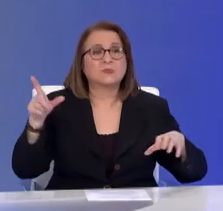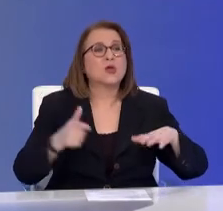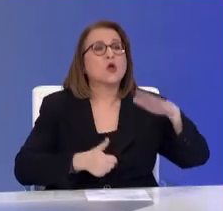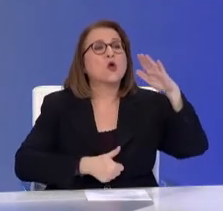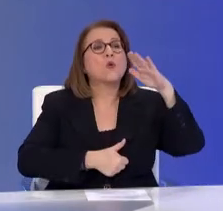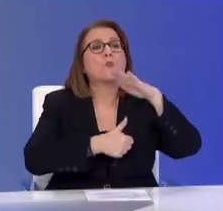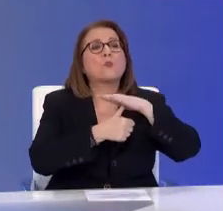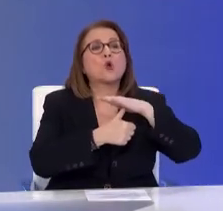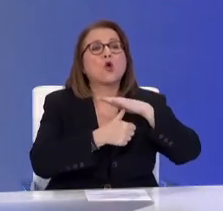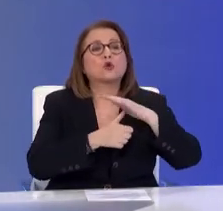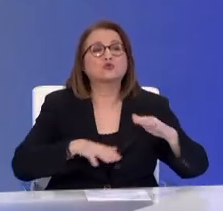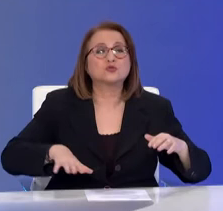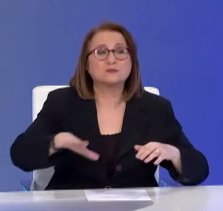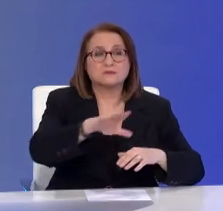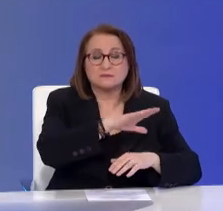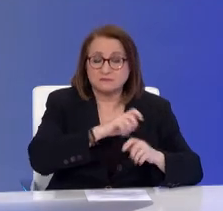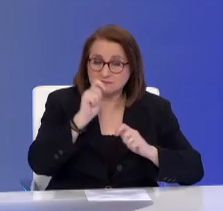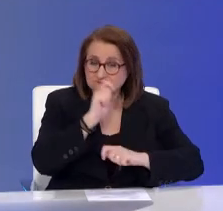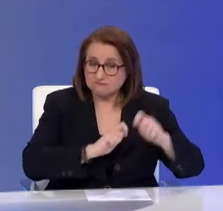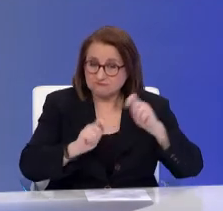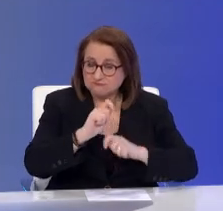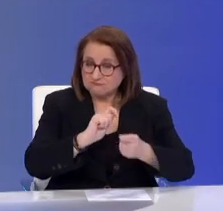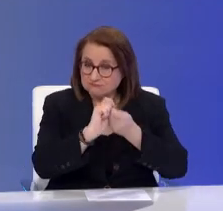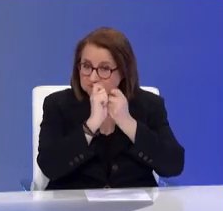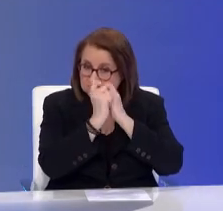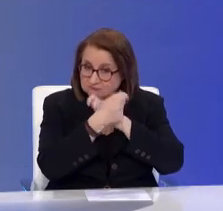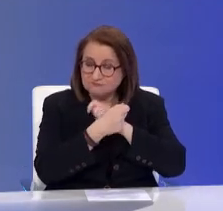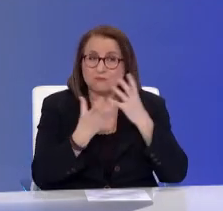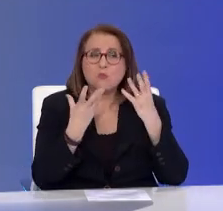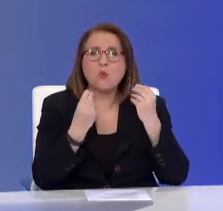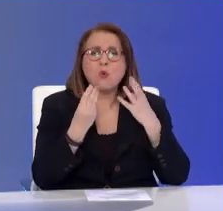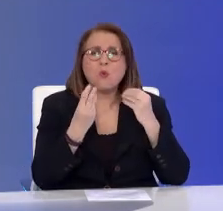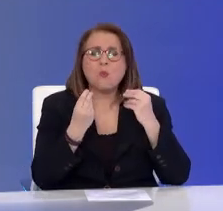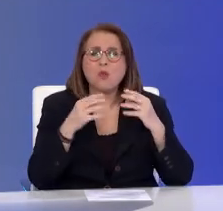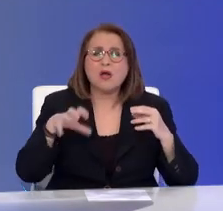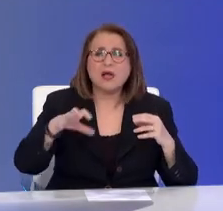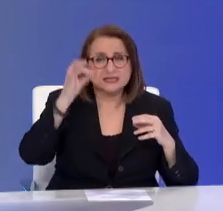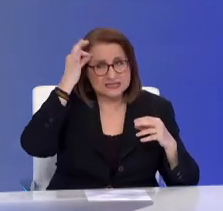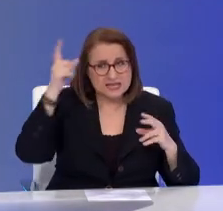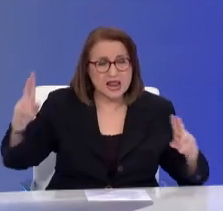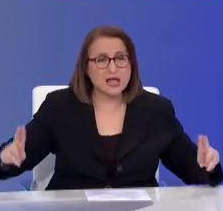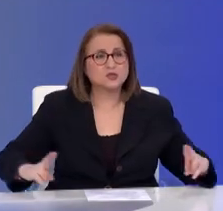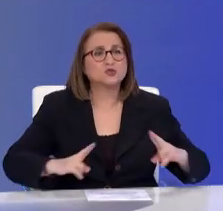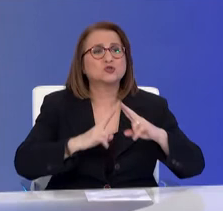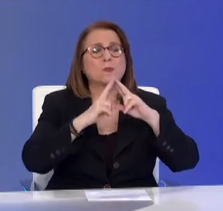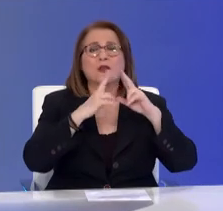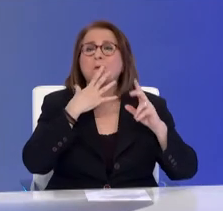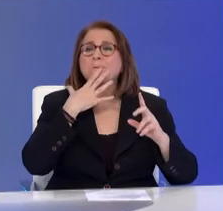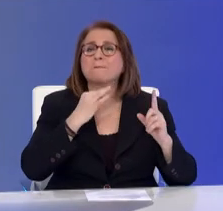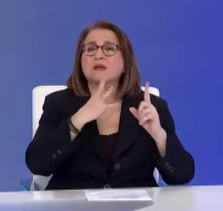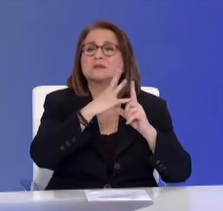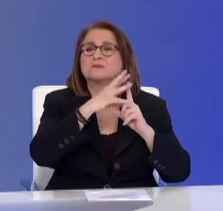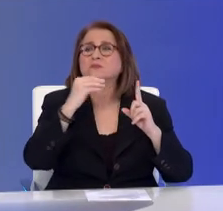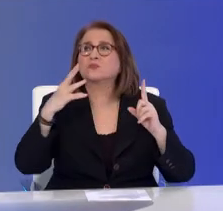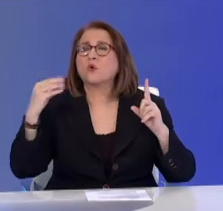ανακαίνισε ολόκληρη την πόλη και την έκανε ένα πρότυπο για την